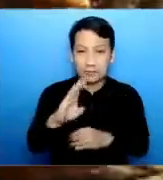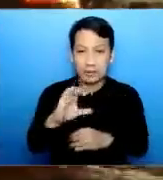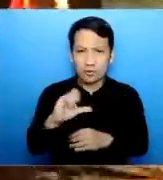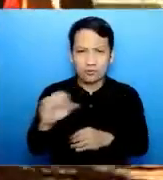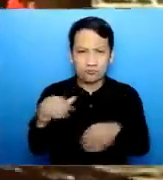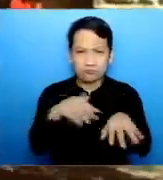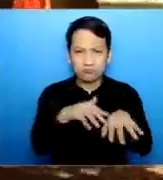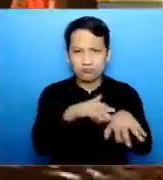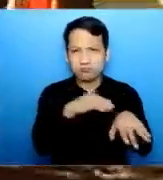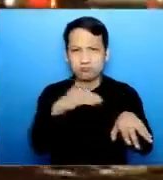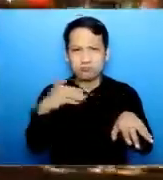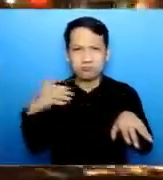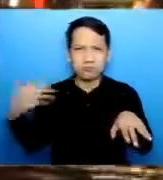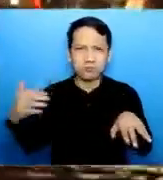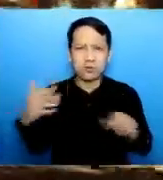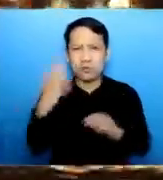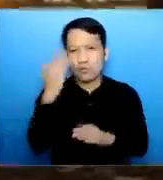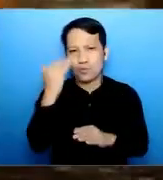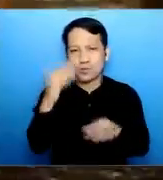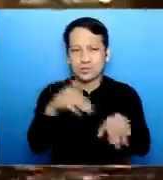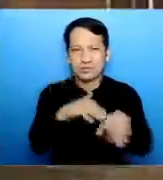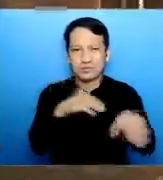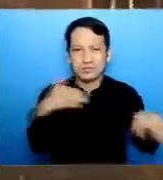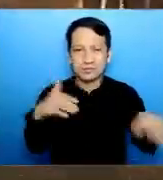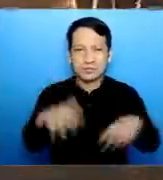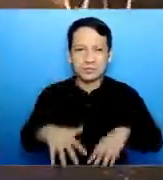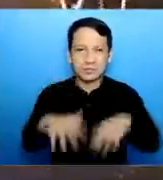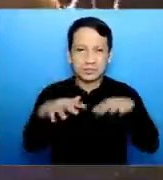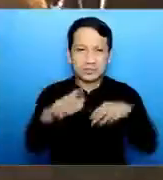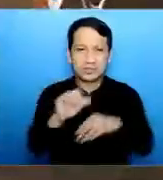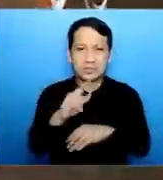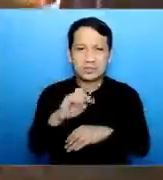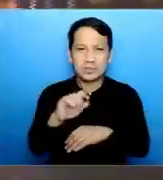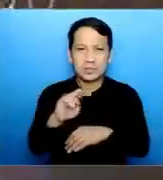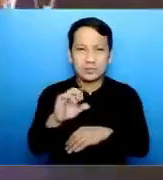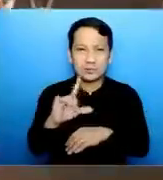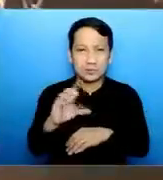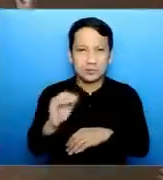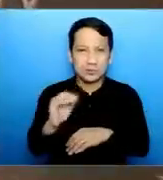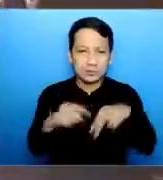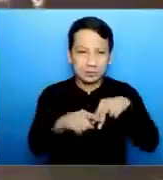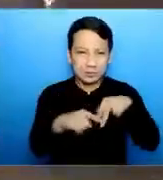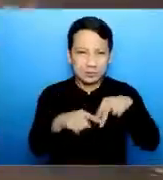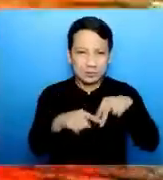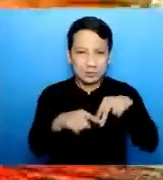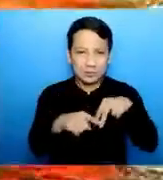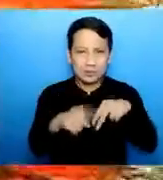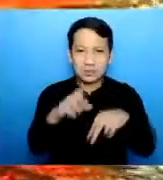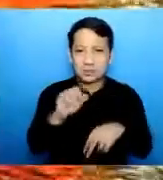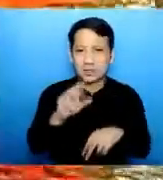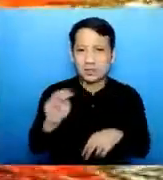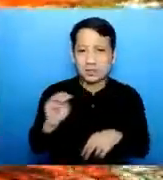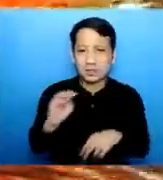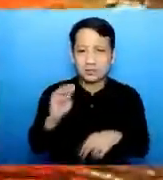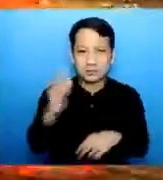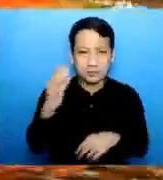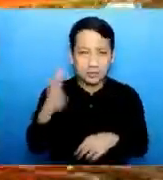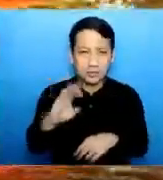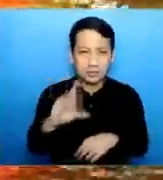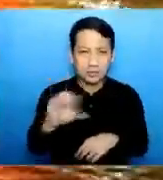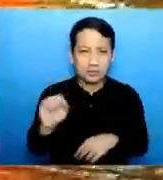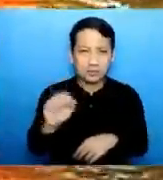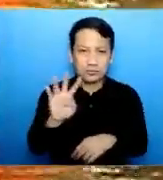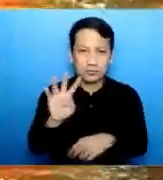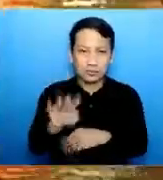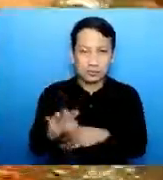trapiko dahil sa pagbaha sa kahabaan ng Aguinaldo Highway. Lampas tuhod ang baha sa SM Bacoor bandang alas 4 kaninang